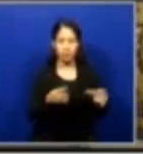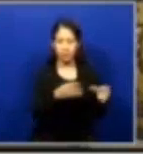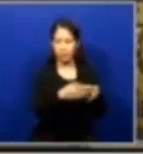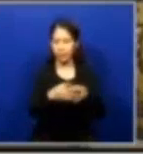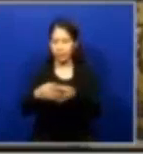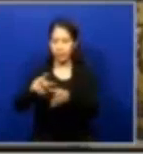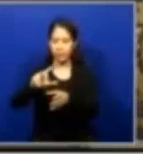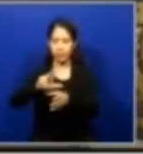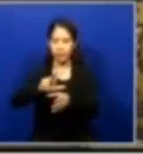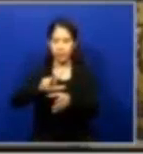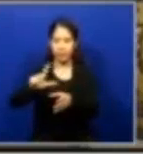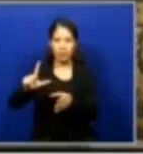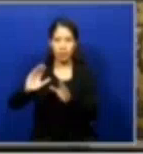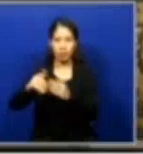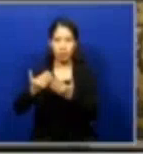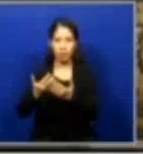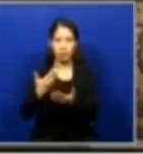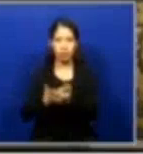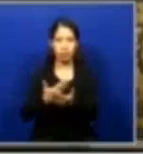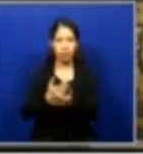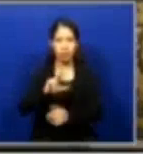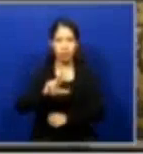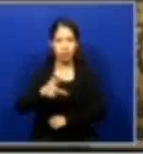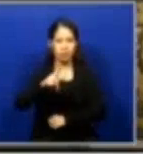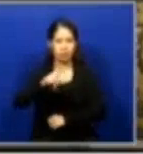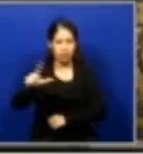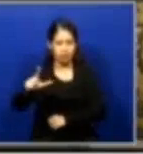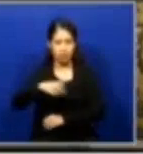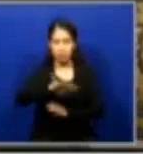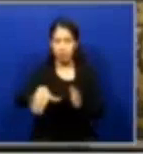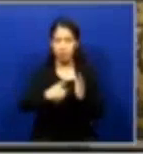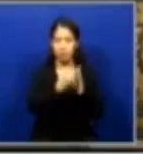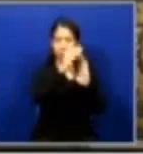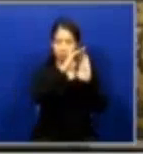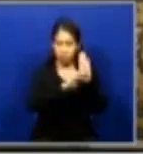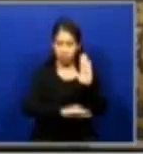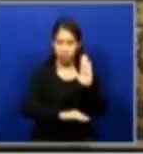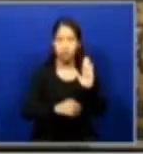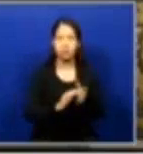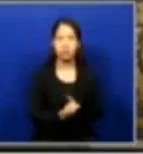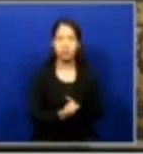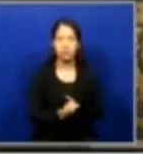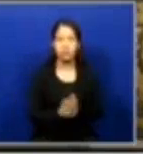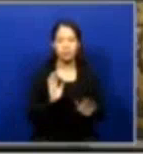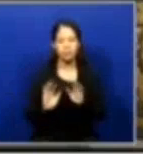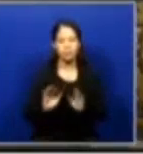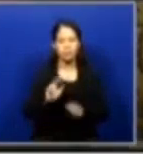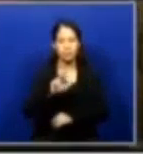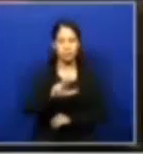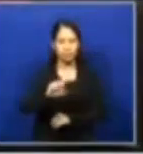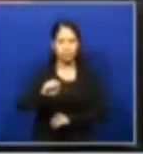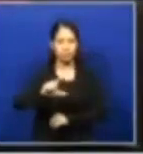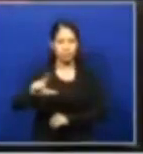ช้ 30,000 ล้านบาททั้งหมดที่ข้อเสนอผมเนี่ย ช้ทั้งหมดประมาณ